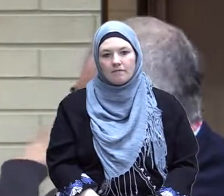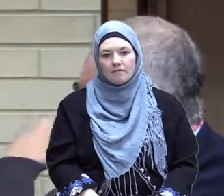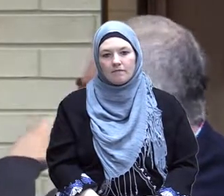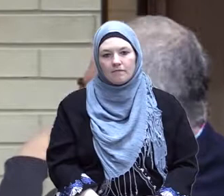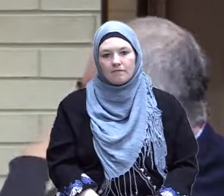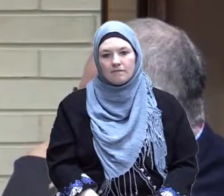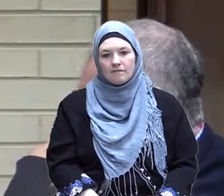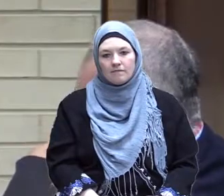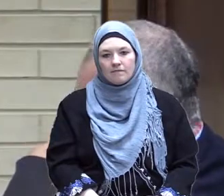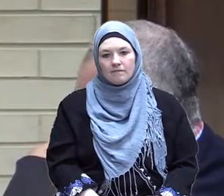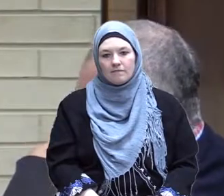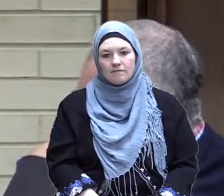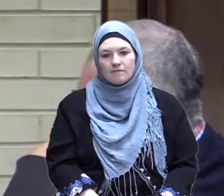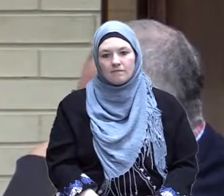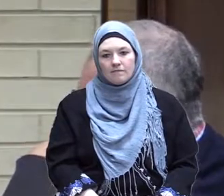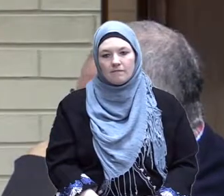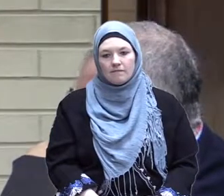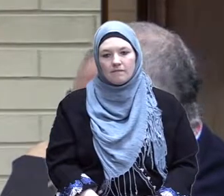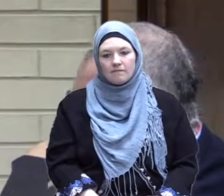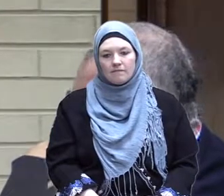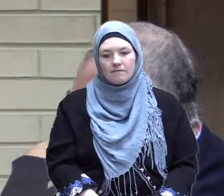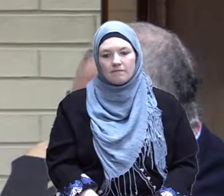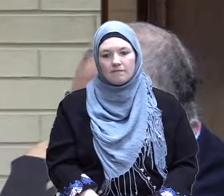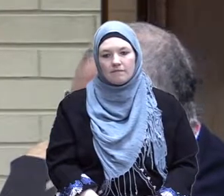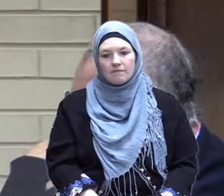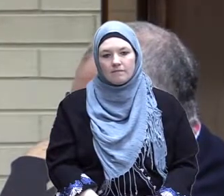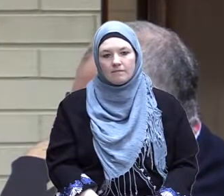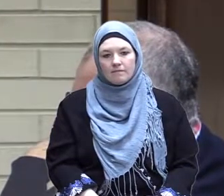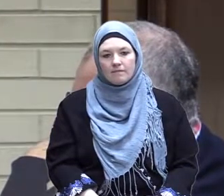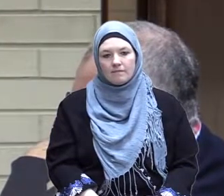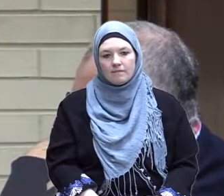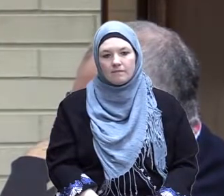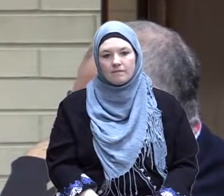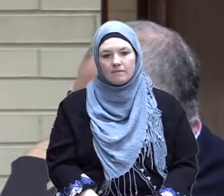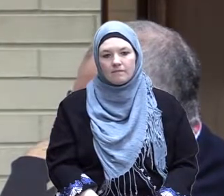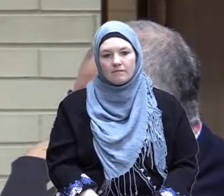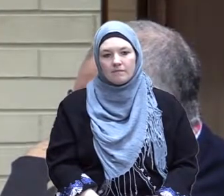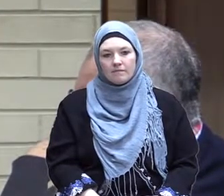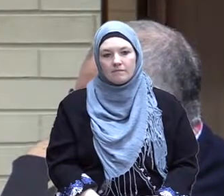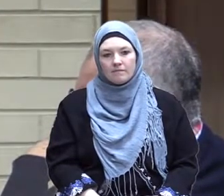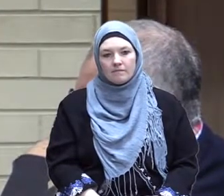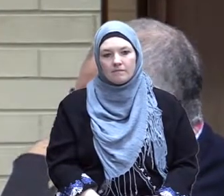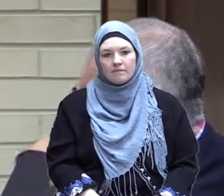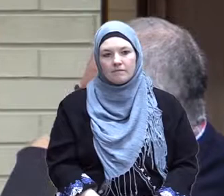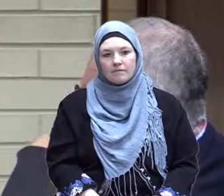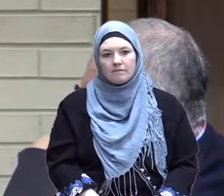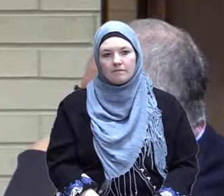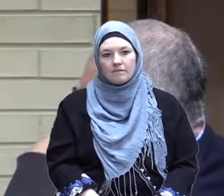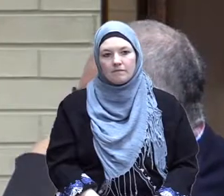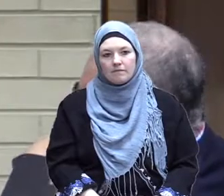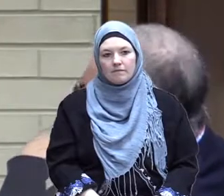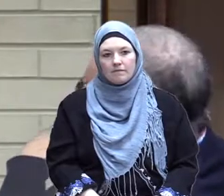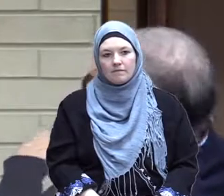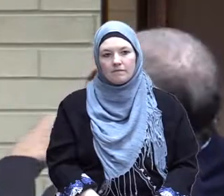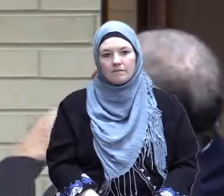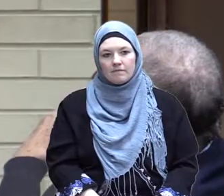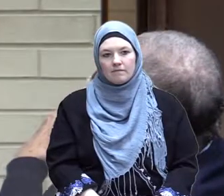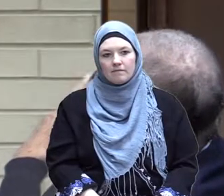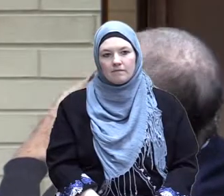على حبه ذوي أولي القربى واليتامى والمساكين وابن السبيل والسائلين وفي